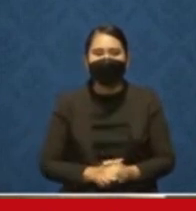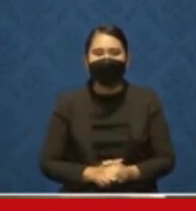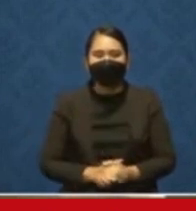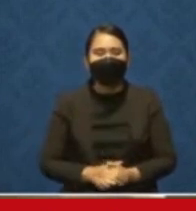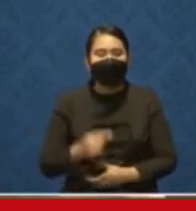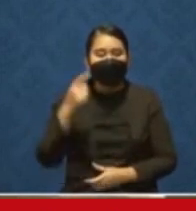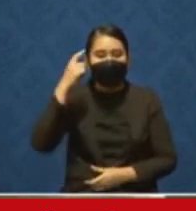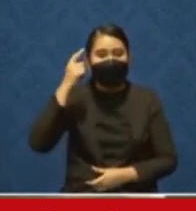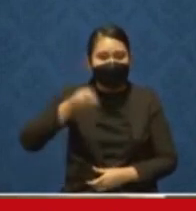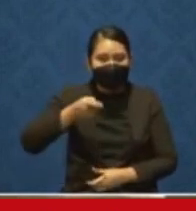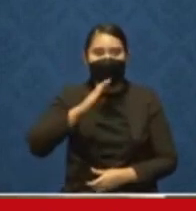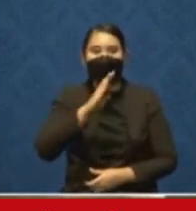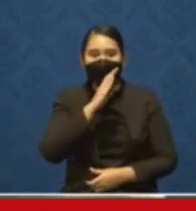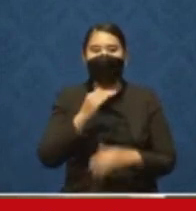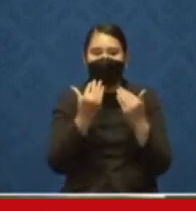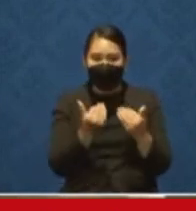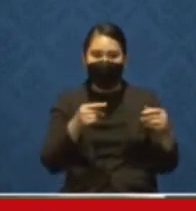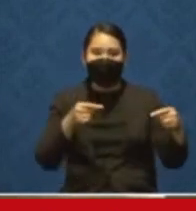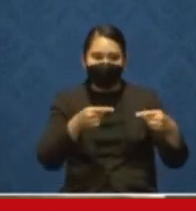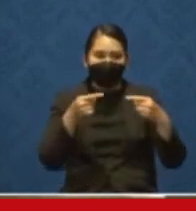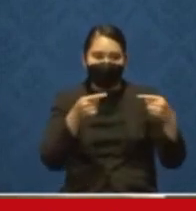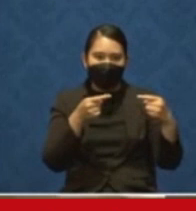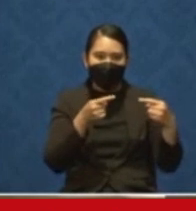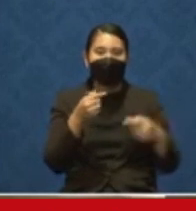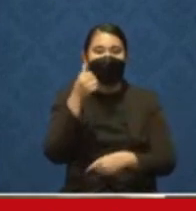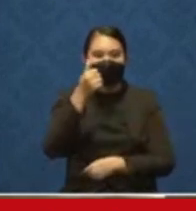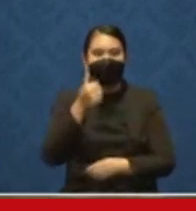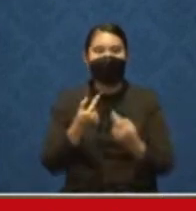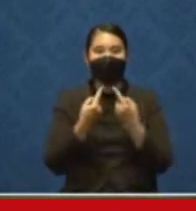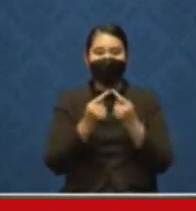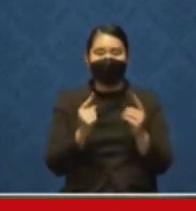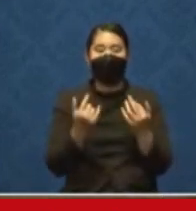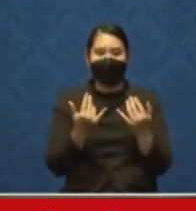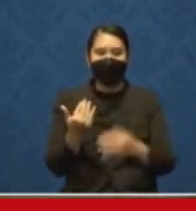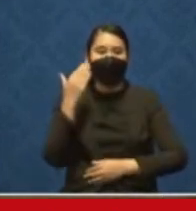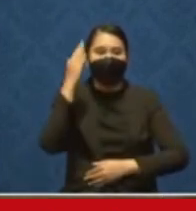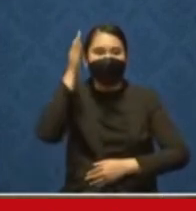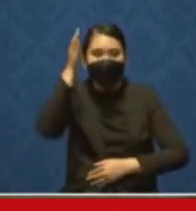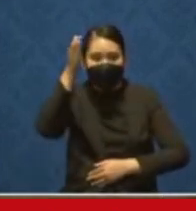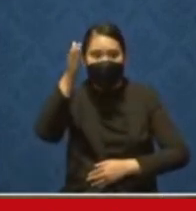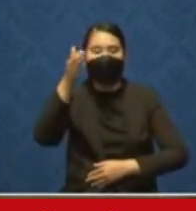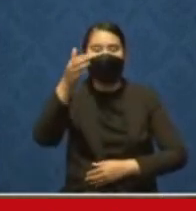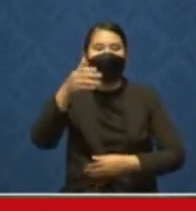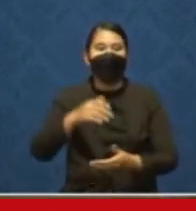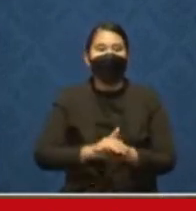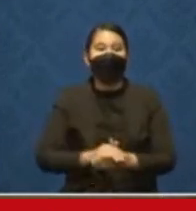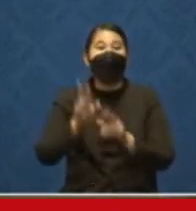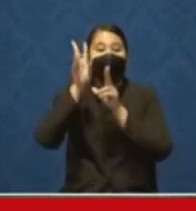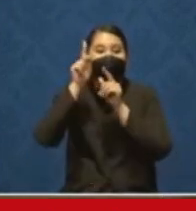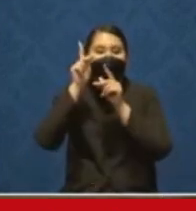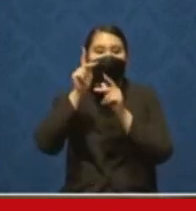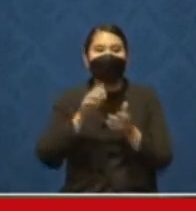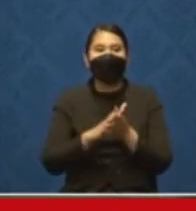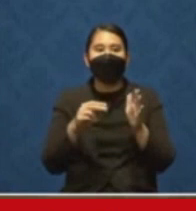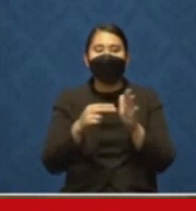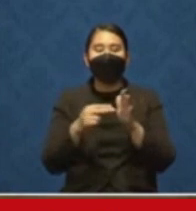Unถ้าพี่ไปการละเมิดเค้าได้ยังไงนี่ไม่ใช่เรื่องเล็กนะครับใครจะคิดว่าจริงไม่จริงวันนี้เถียง